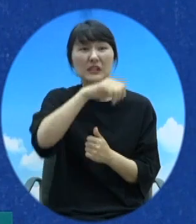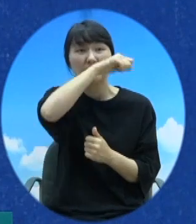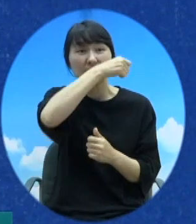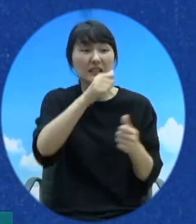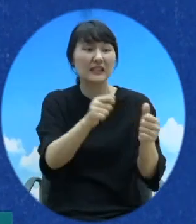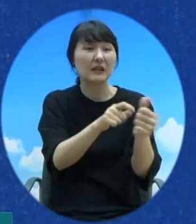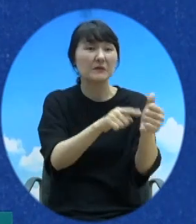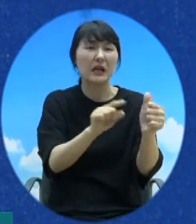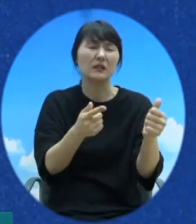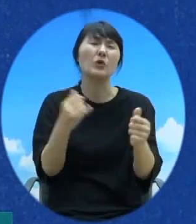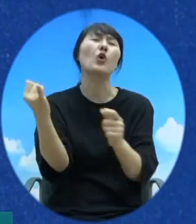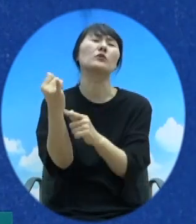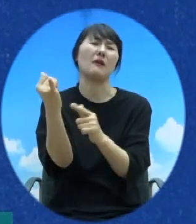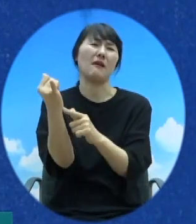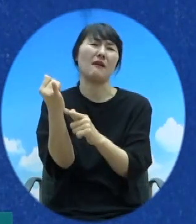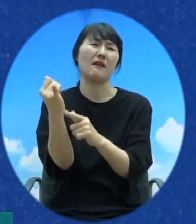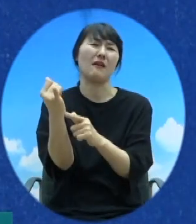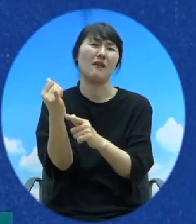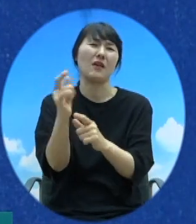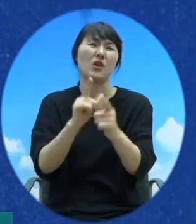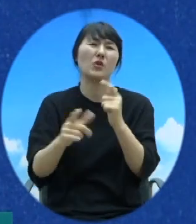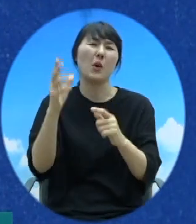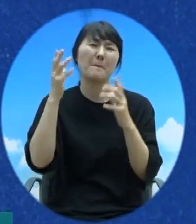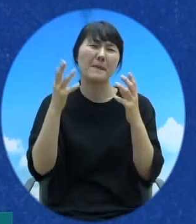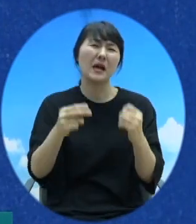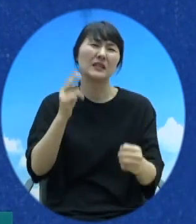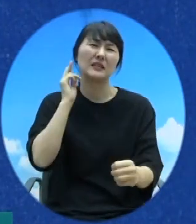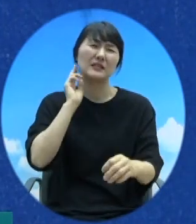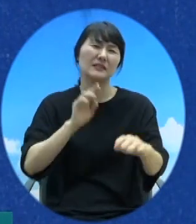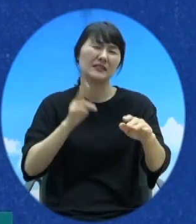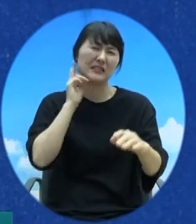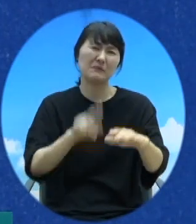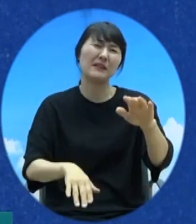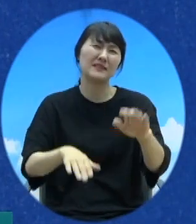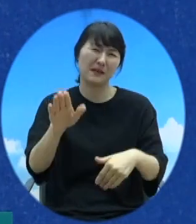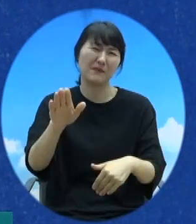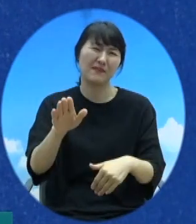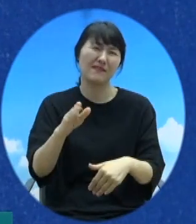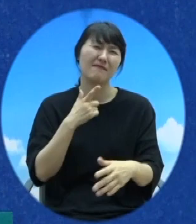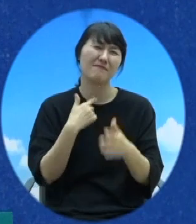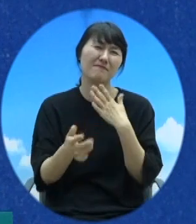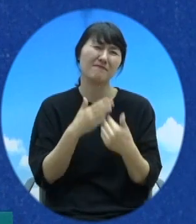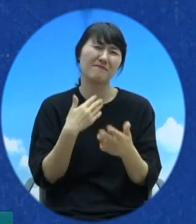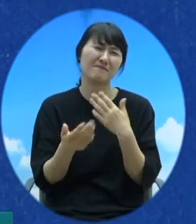여성으로 산다는 것은 더 많은 차별 속에 살아야 합니다.